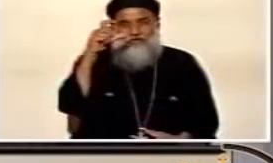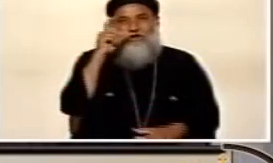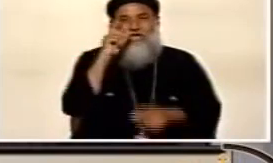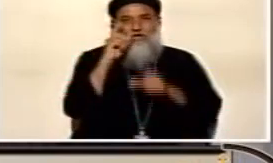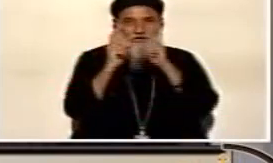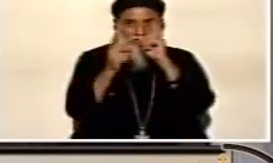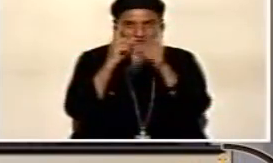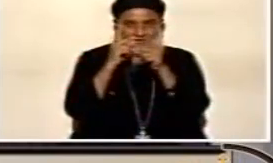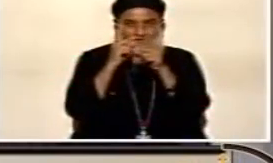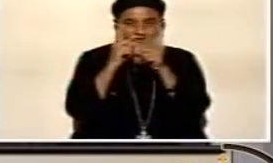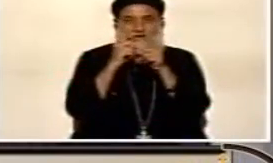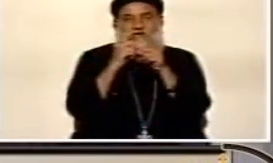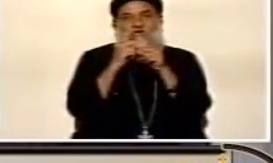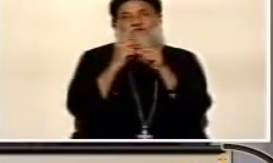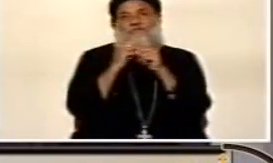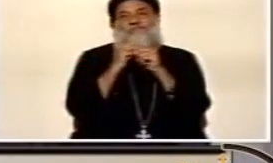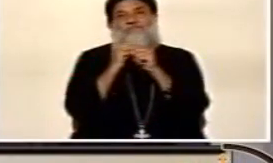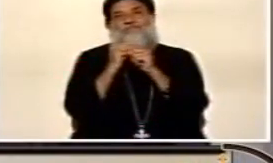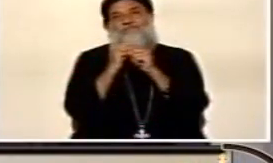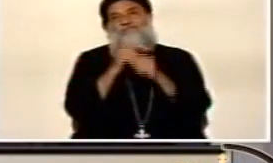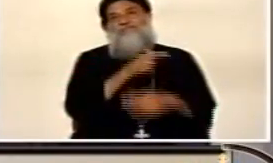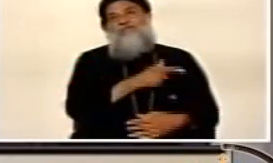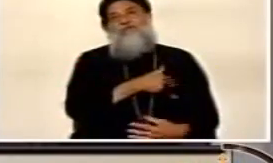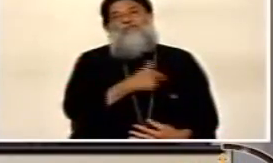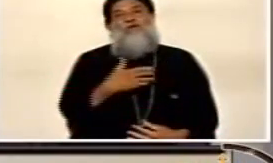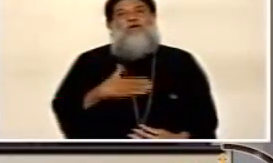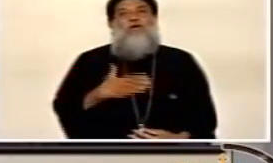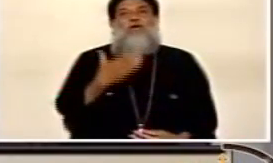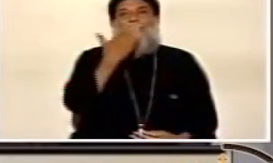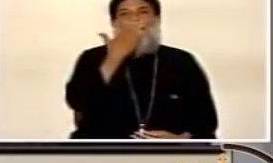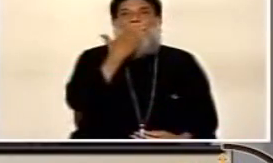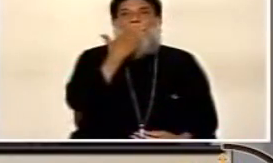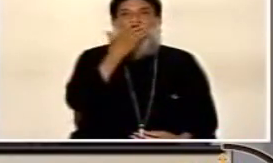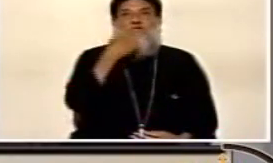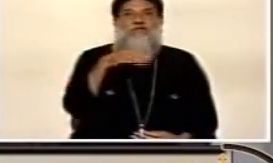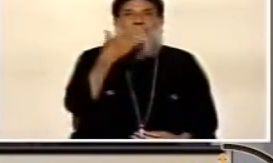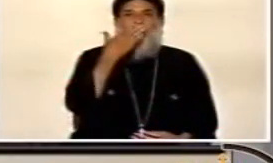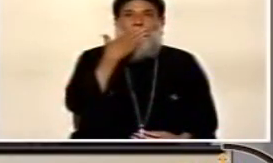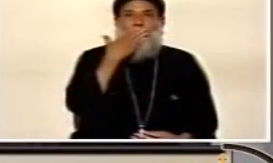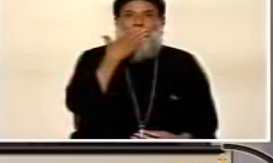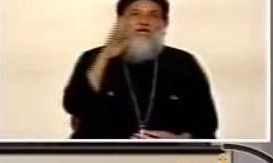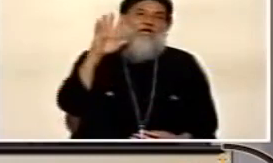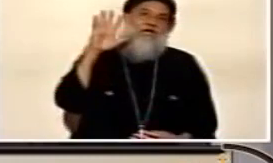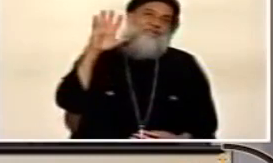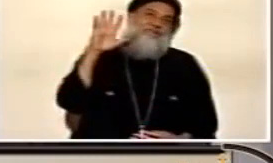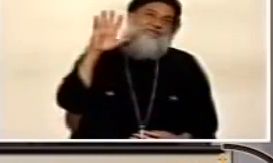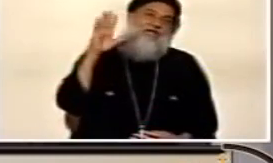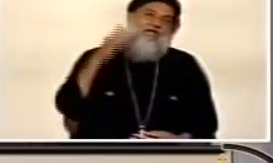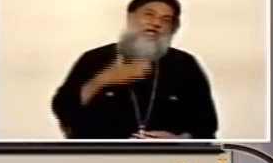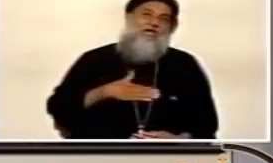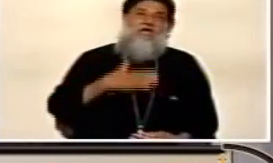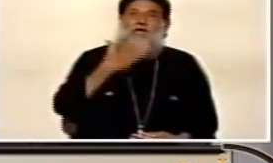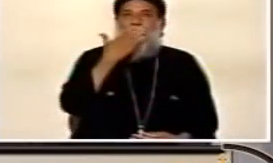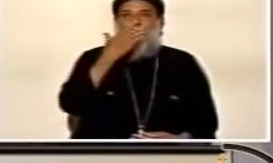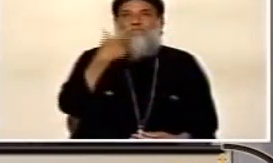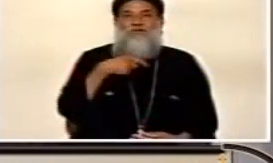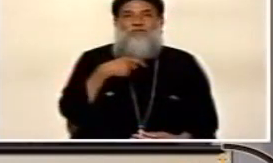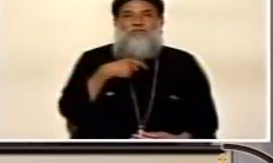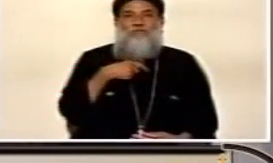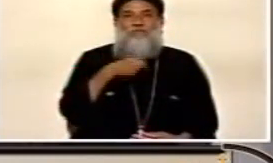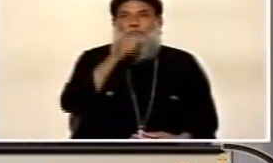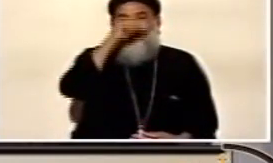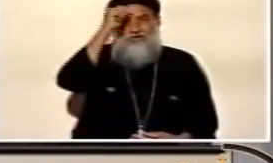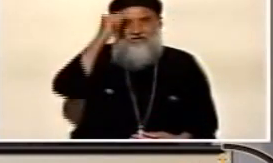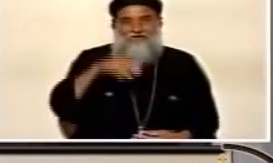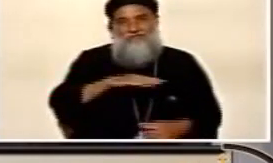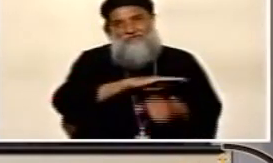اللي هو شهر أبيب. أشهر الأعياد طبعا في شهر أبيب 5 أبيب اللي هو عيد الرسل. وخلال هذا الشهر برضو